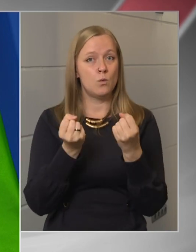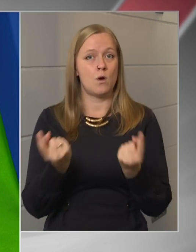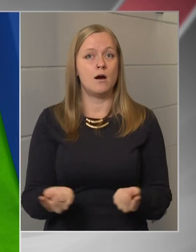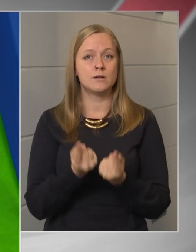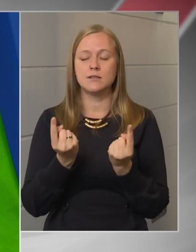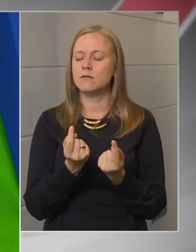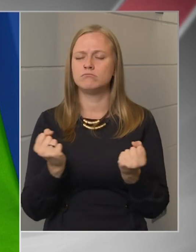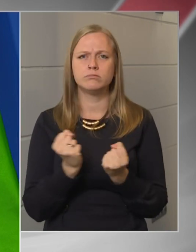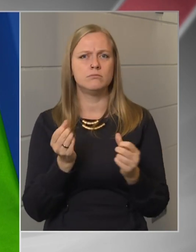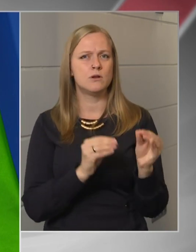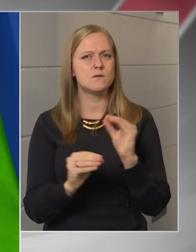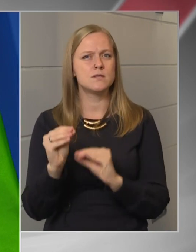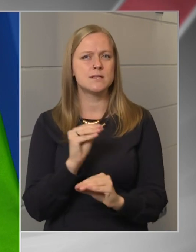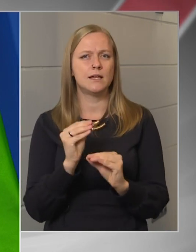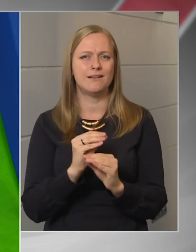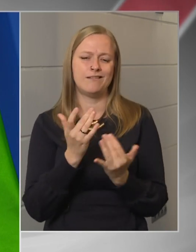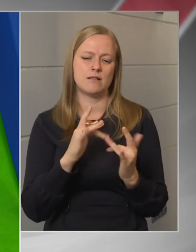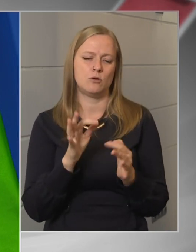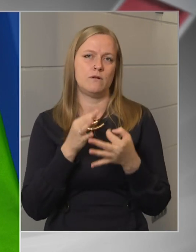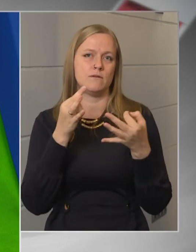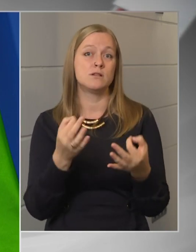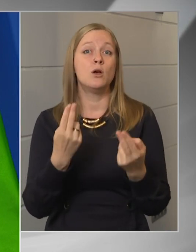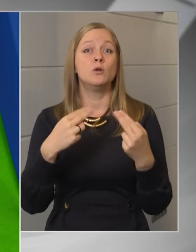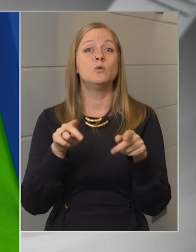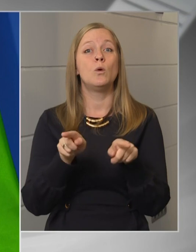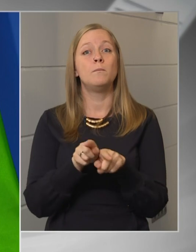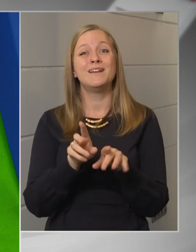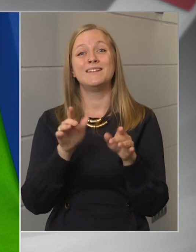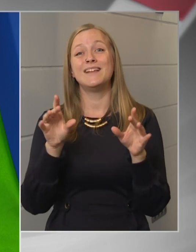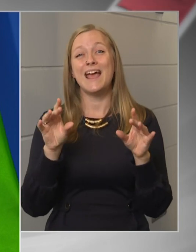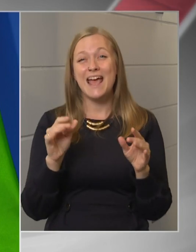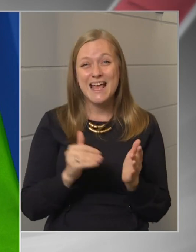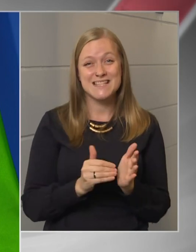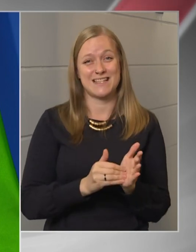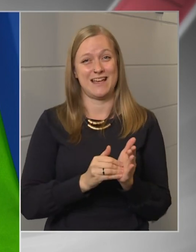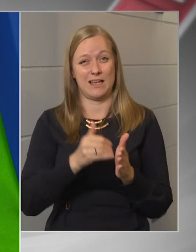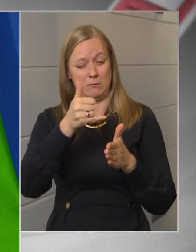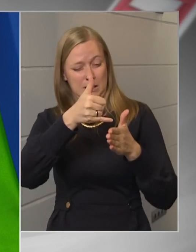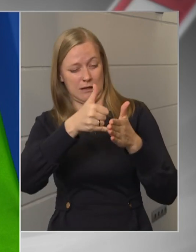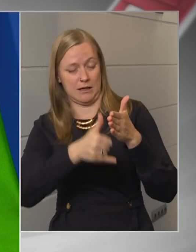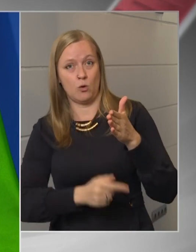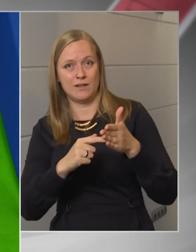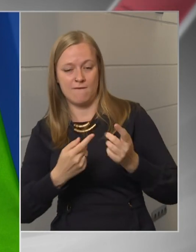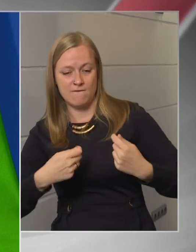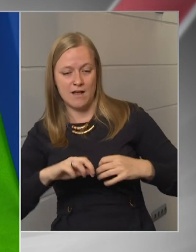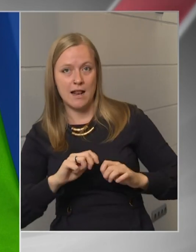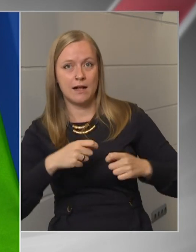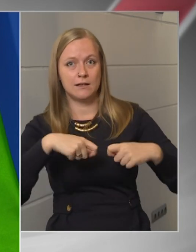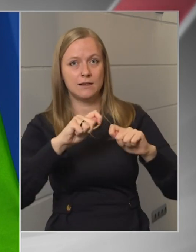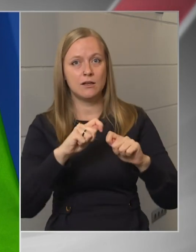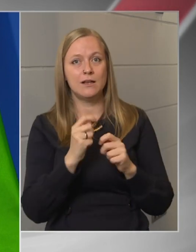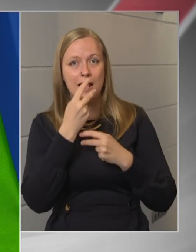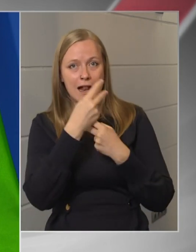egy nagyon összetett helyzetről volt szó, hiszen több mint ezer méteres mélységről beszélünk, ott kellett felállítani egy ellátópontot, ahol